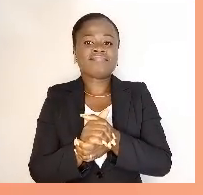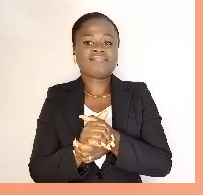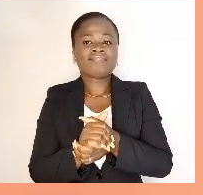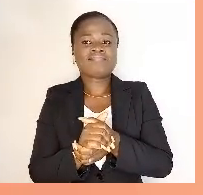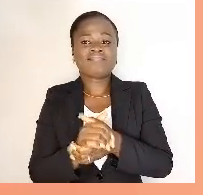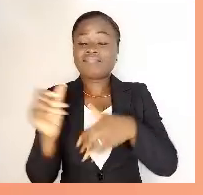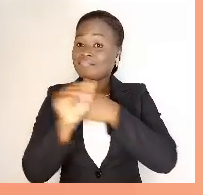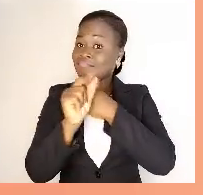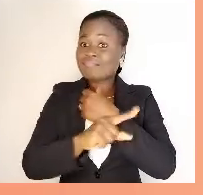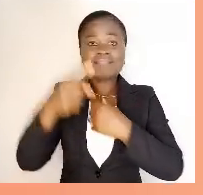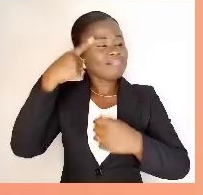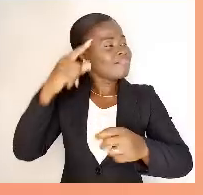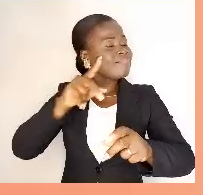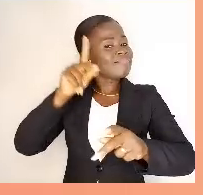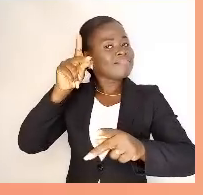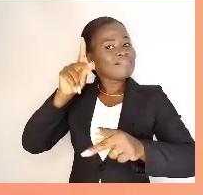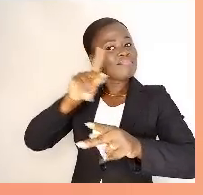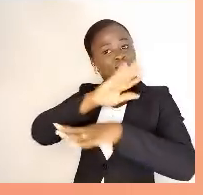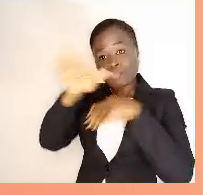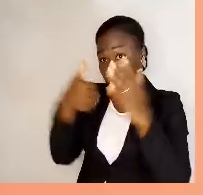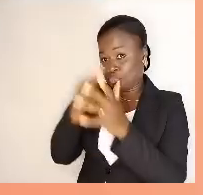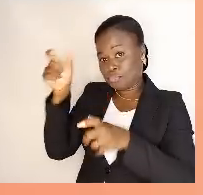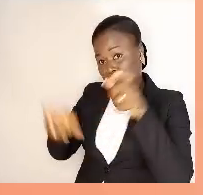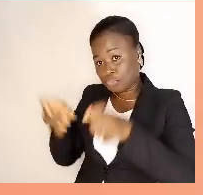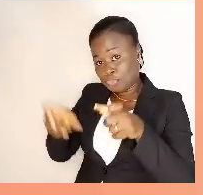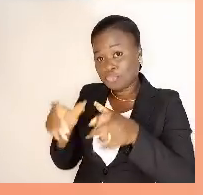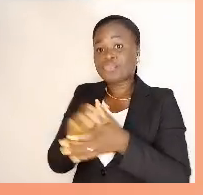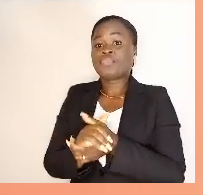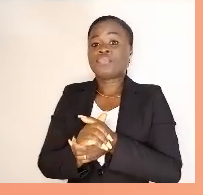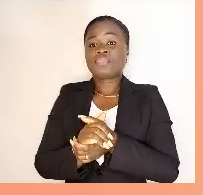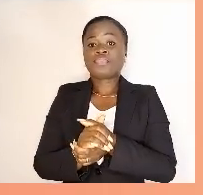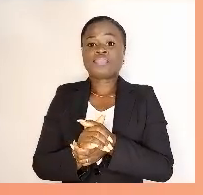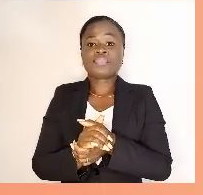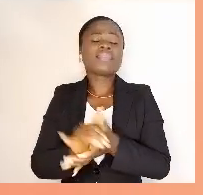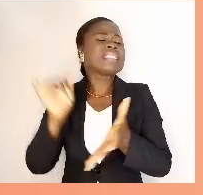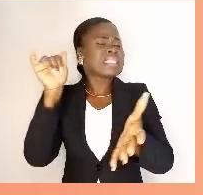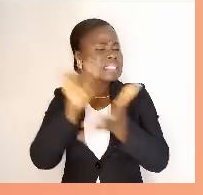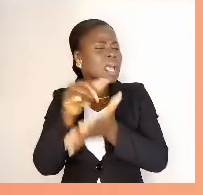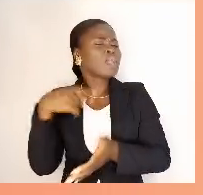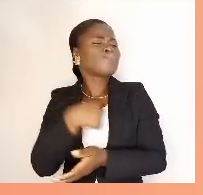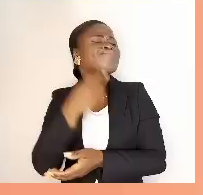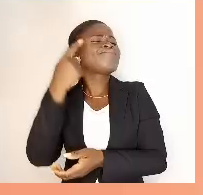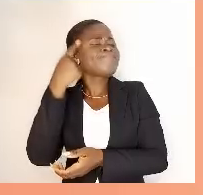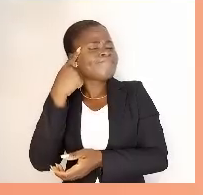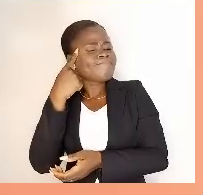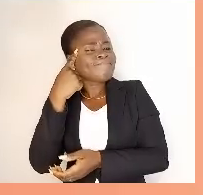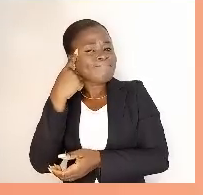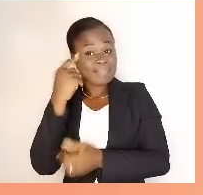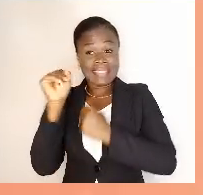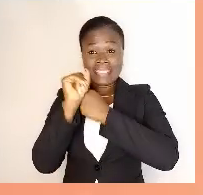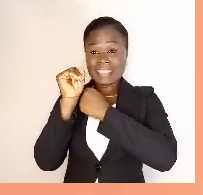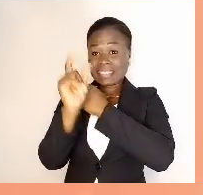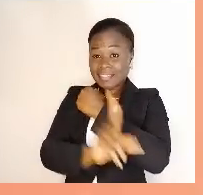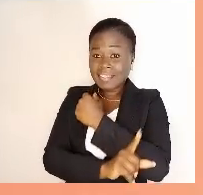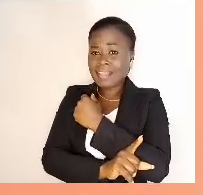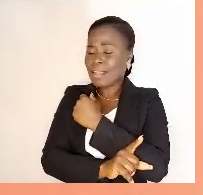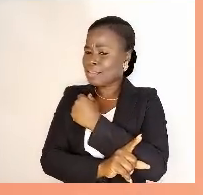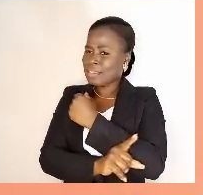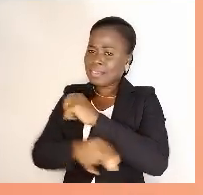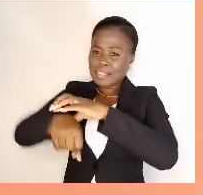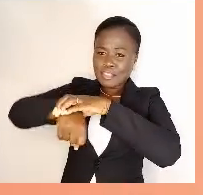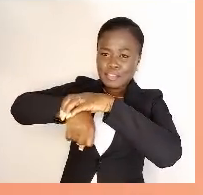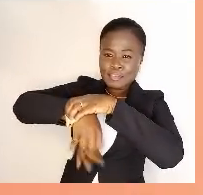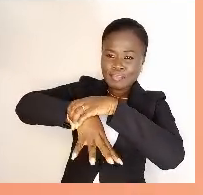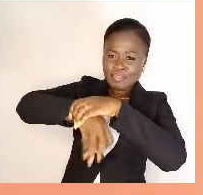Bref, un Sénégal de tous, un Sénégal pour tous. C'est fort de la conviction